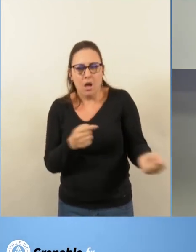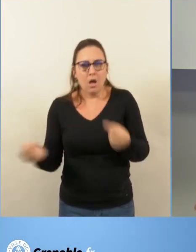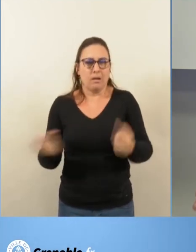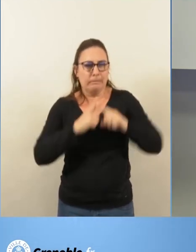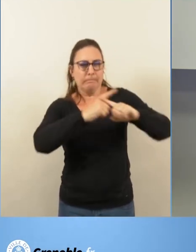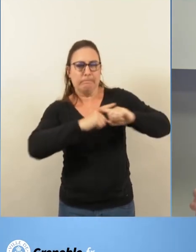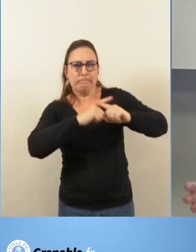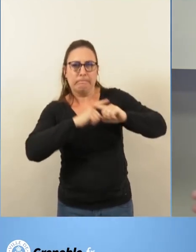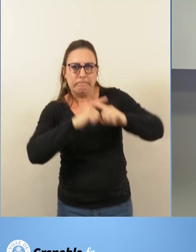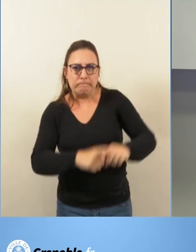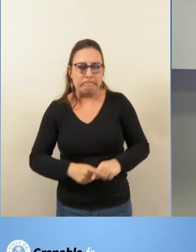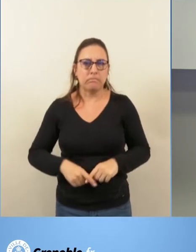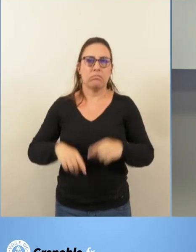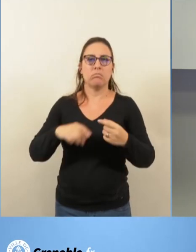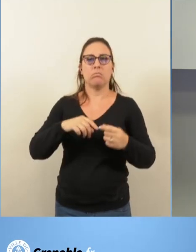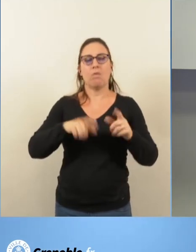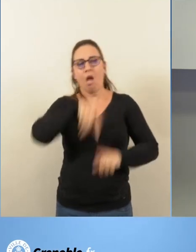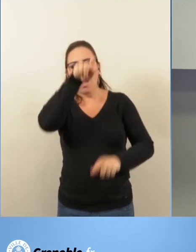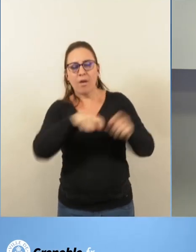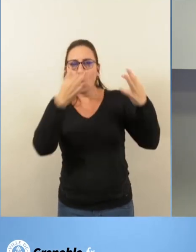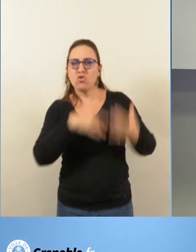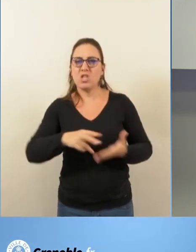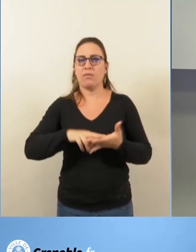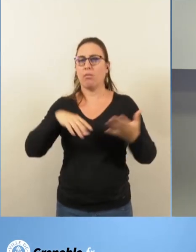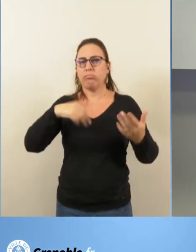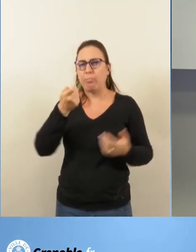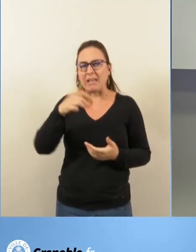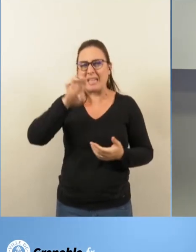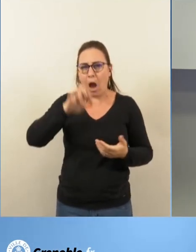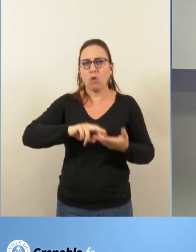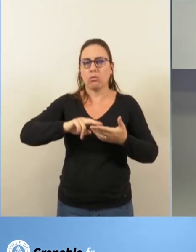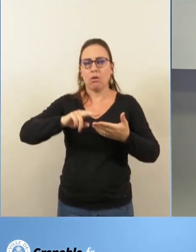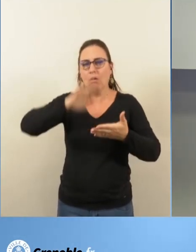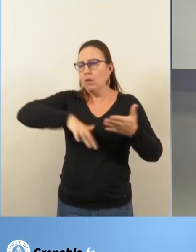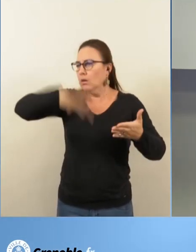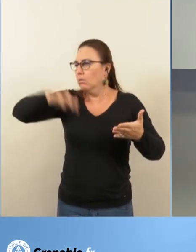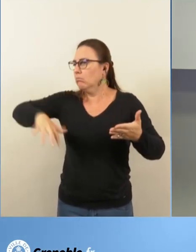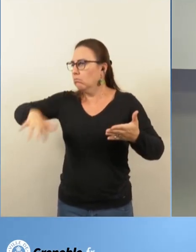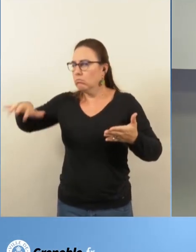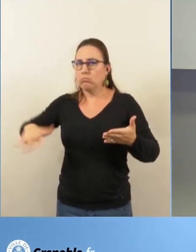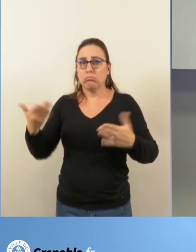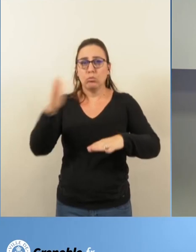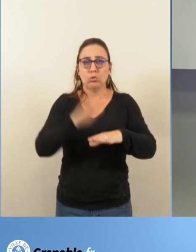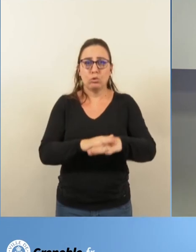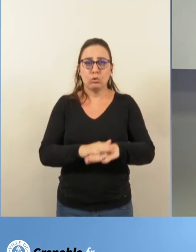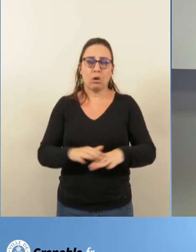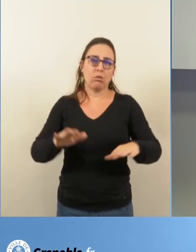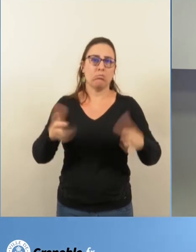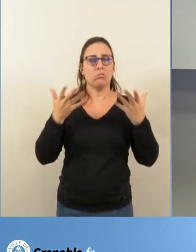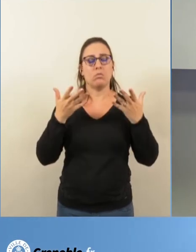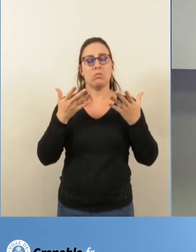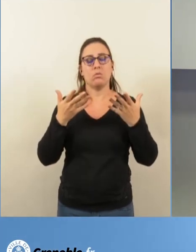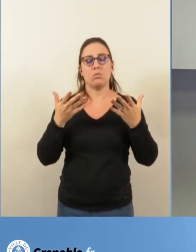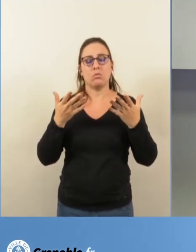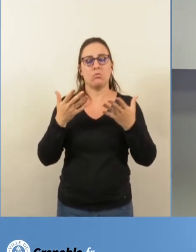de versions de d'évaluation des chiffres pour un gain final de Charles de centralité de la ville de